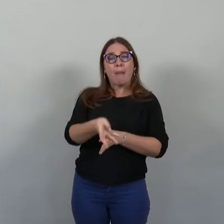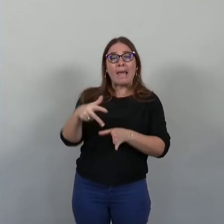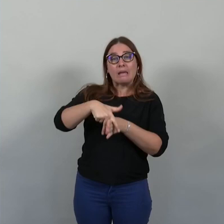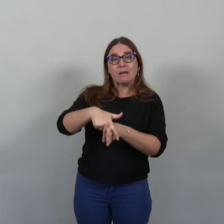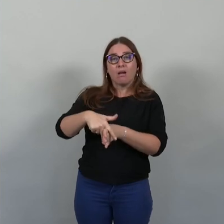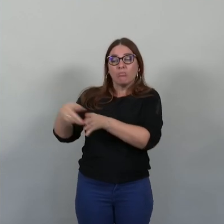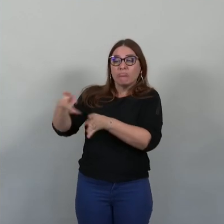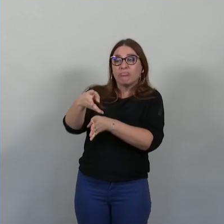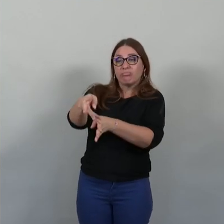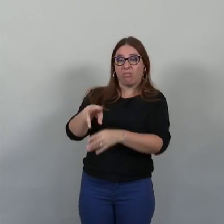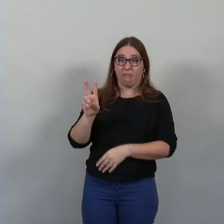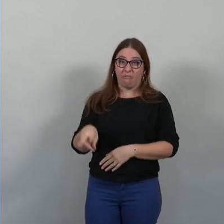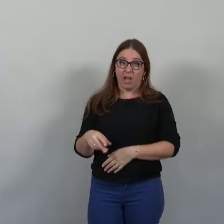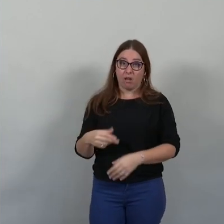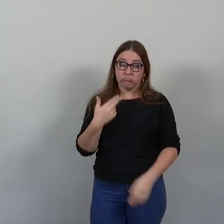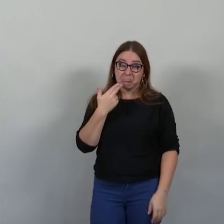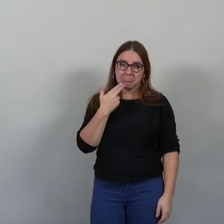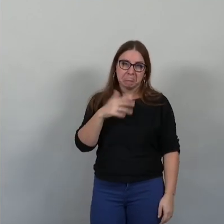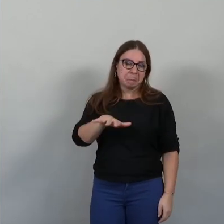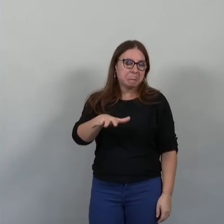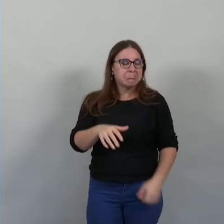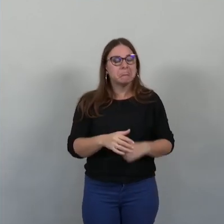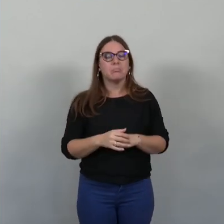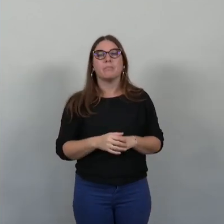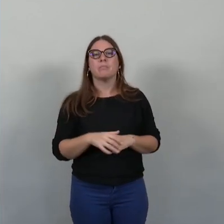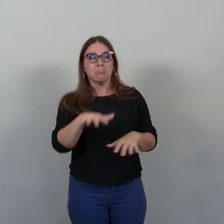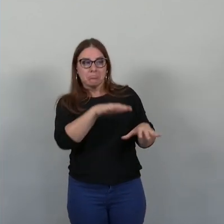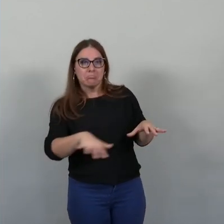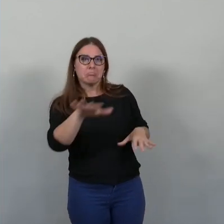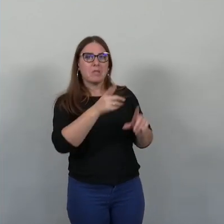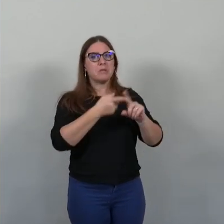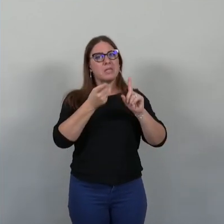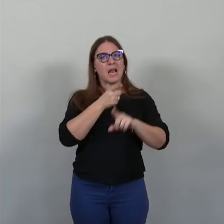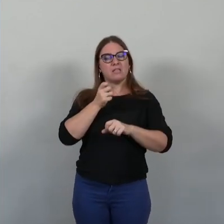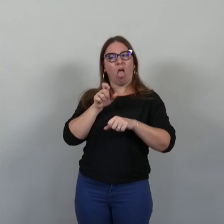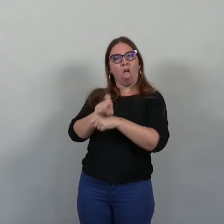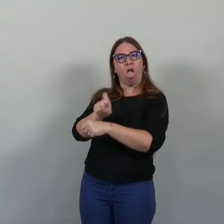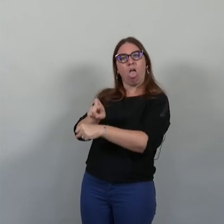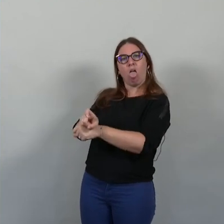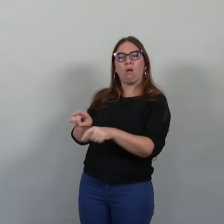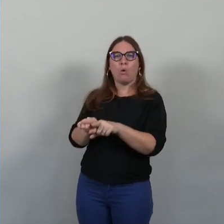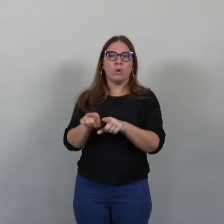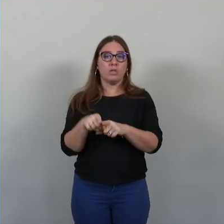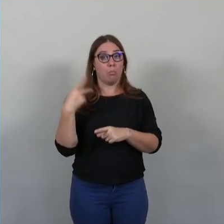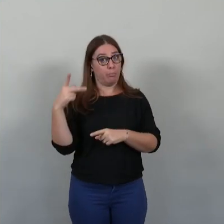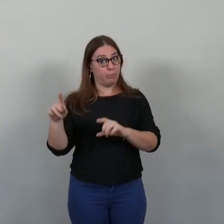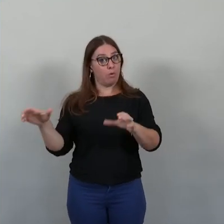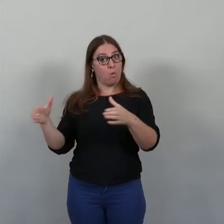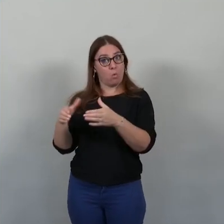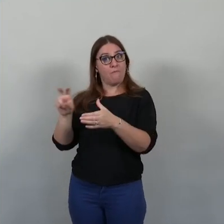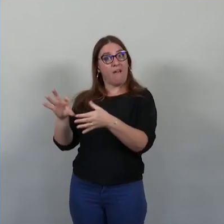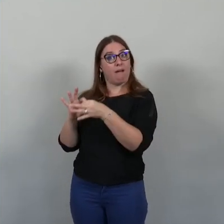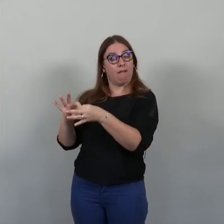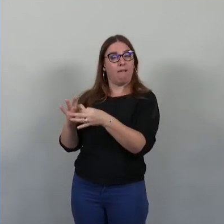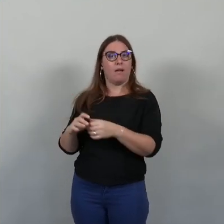que ça après les autoroutes à vélo pourtant critiqué par les des spécialistes du sujet proche de votre camp